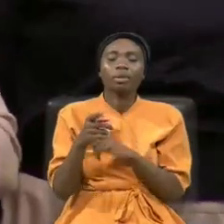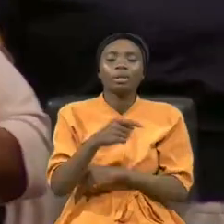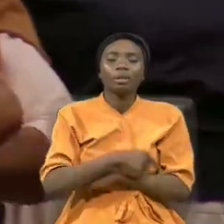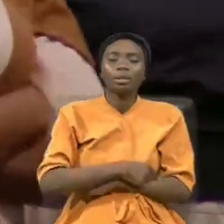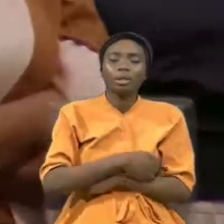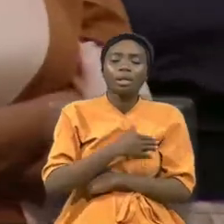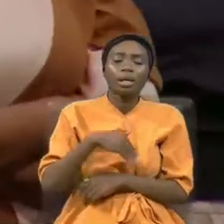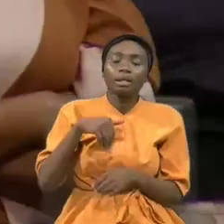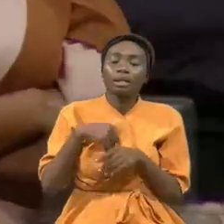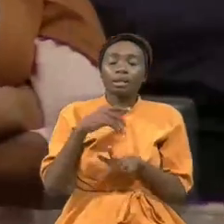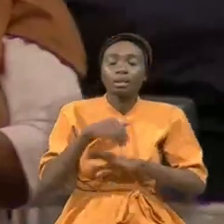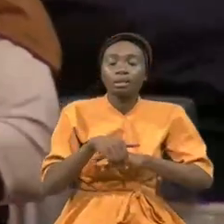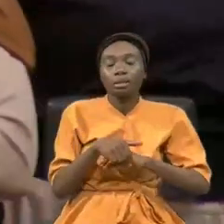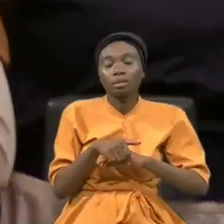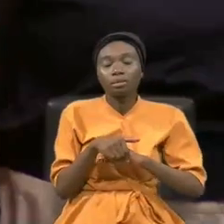Le jour et la nuit,